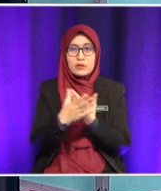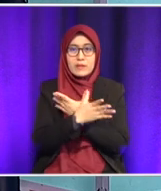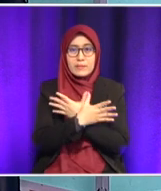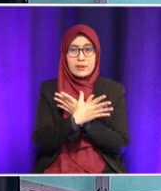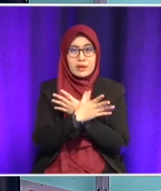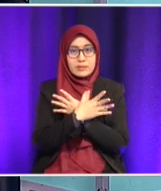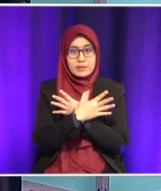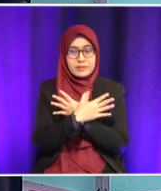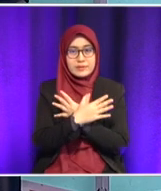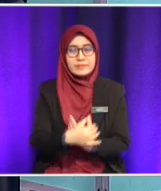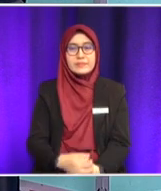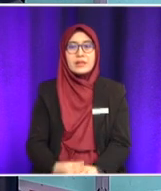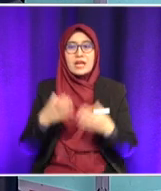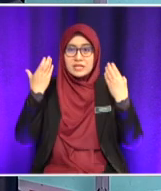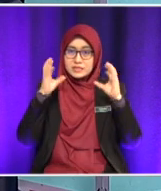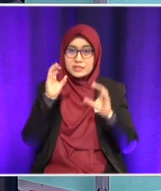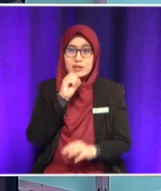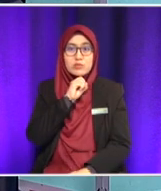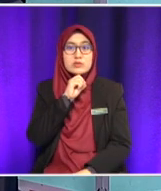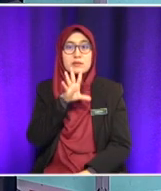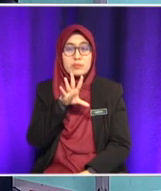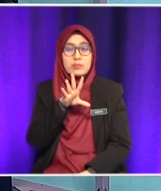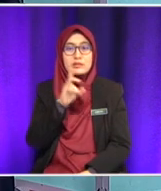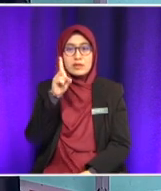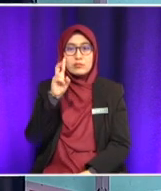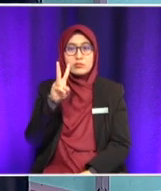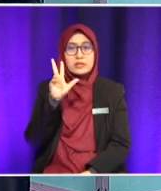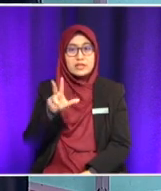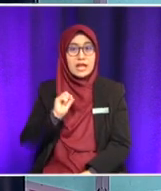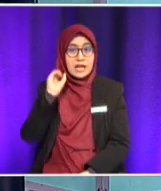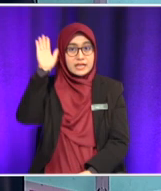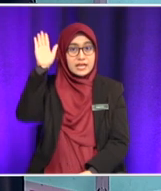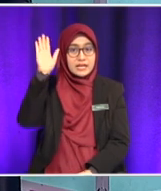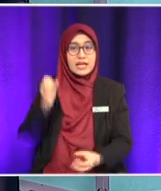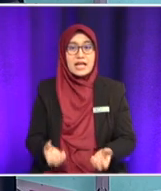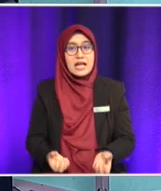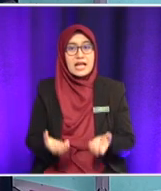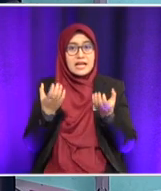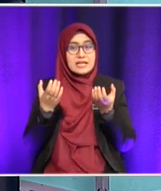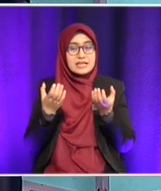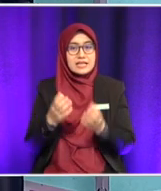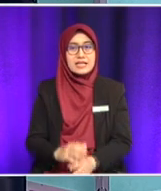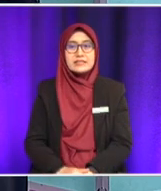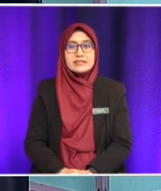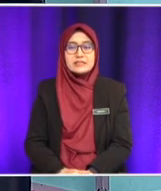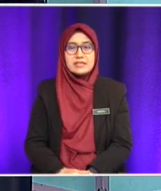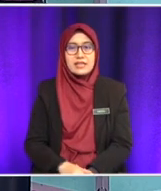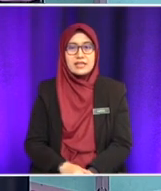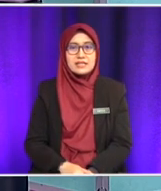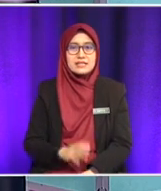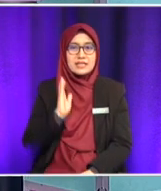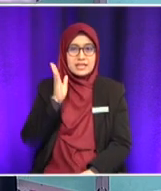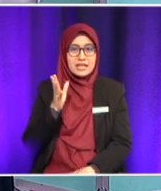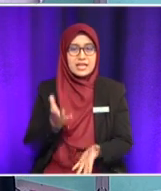ah Cik gue sembuh 1 2 3 Angka kamu angkat siapa cepat dia pilih warna yang dia suka Oke